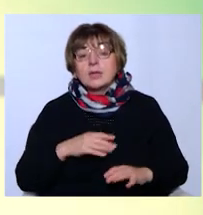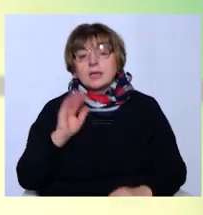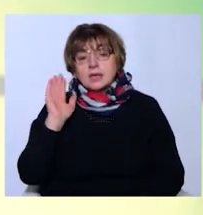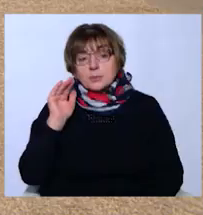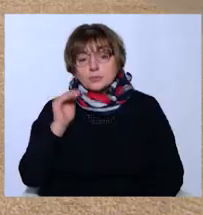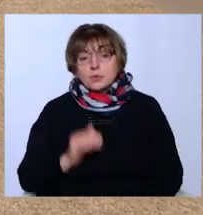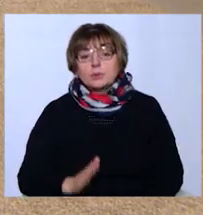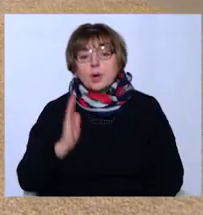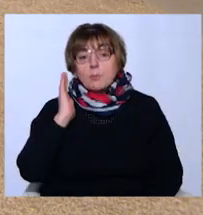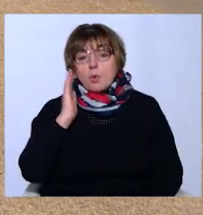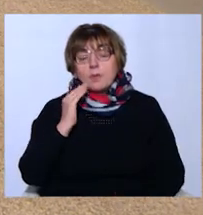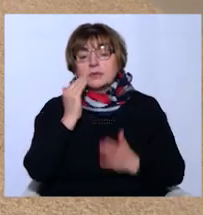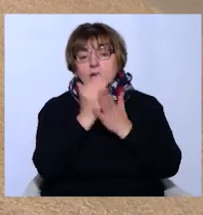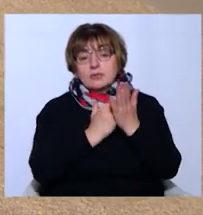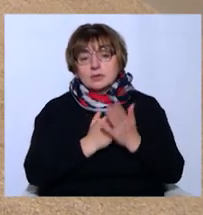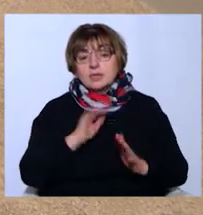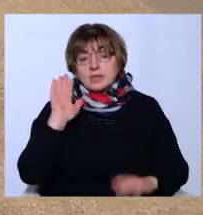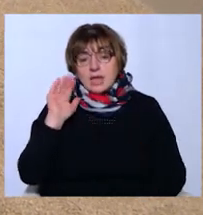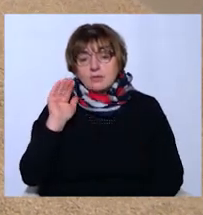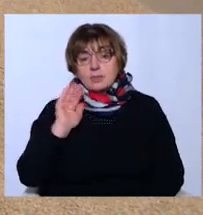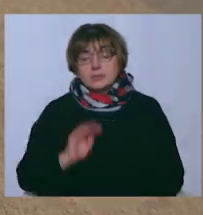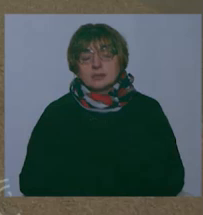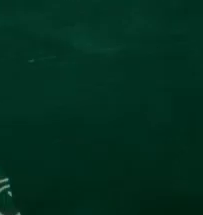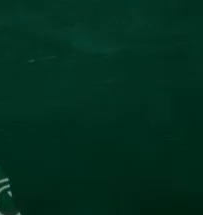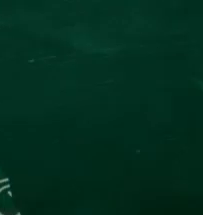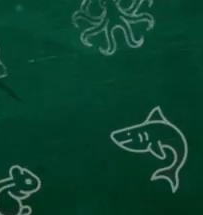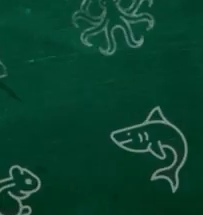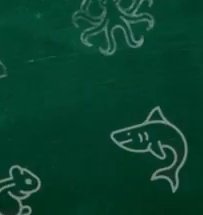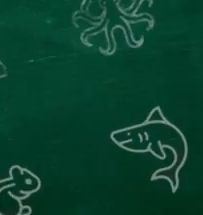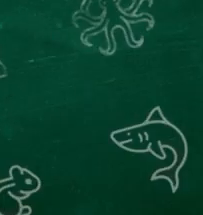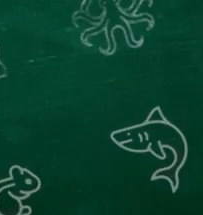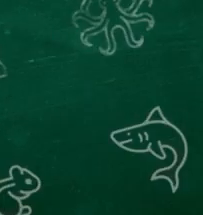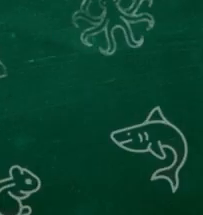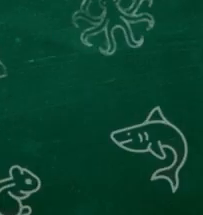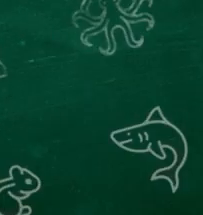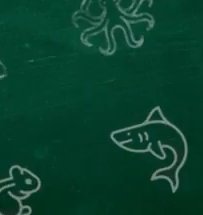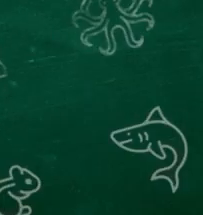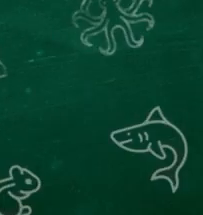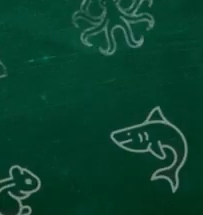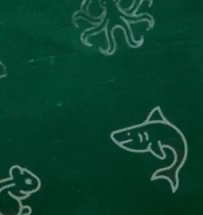გემშვიდობებით მომავალ გაკვეთილამდე. ნახვამდის.